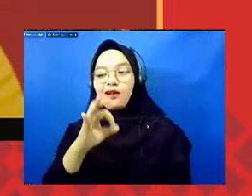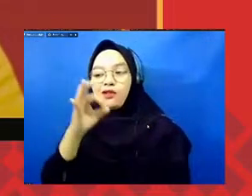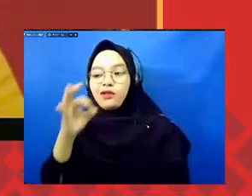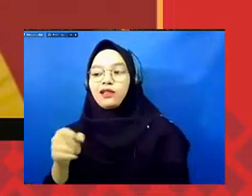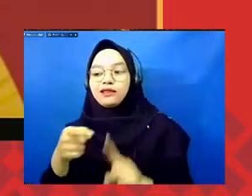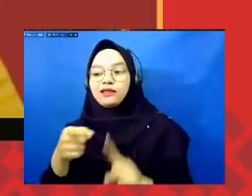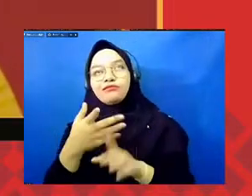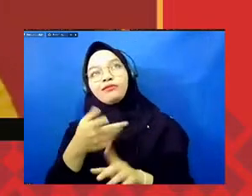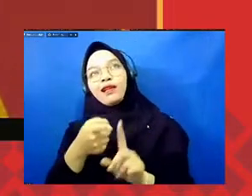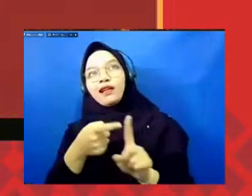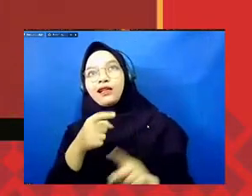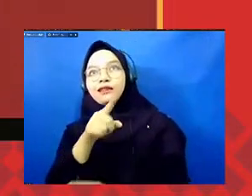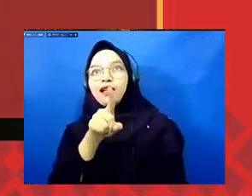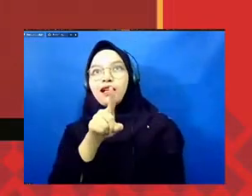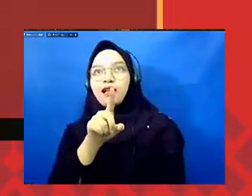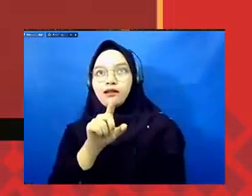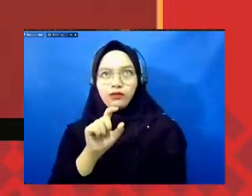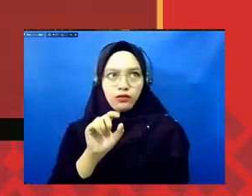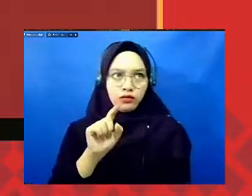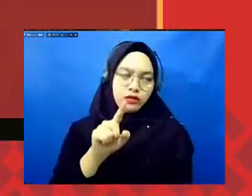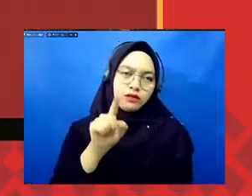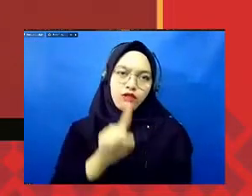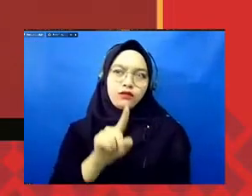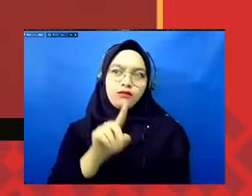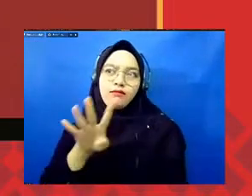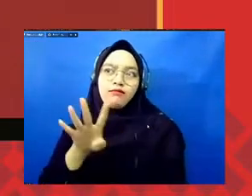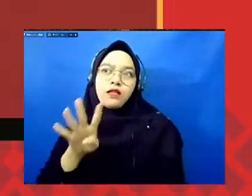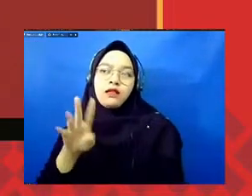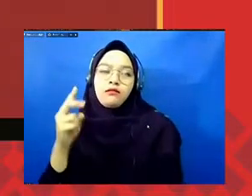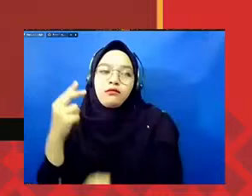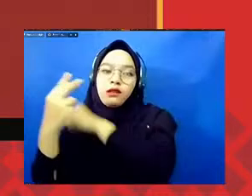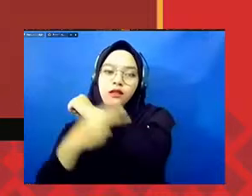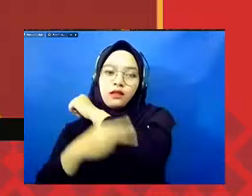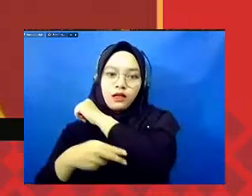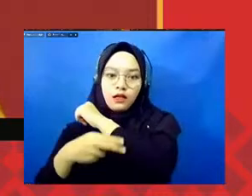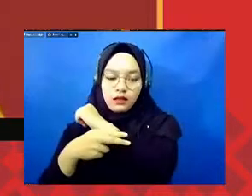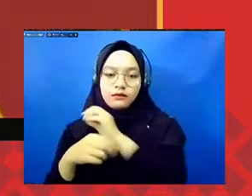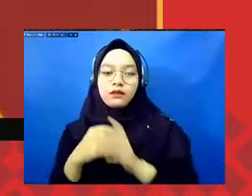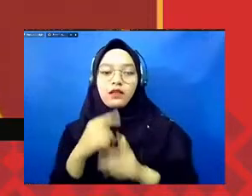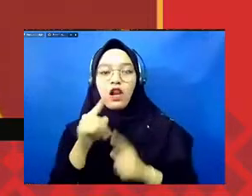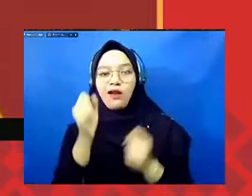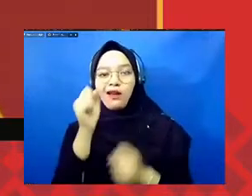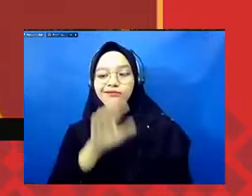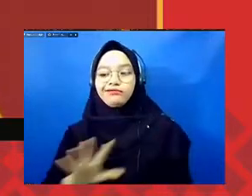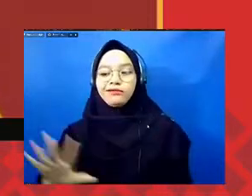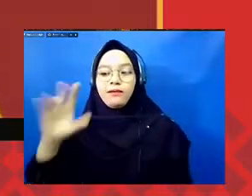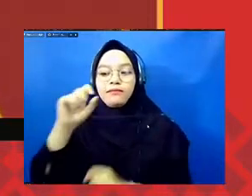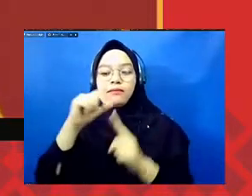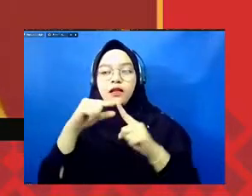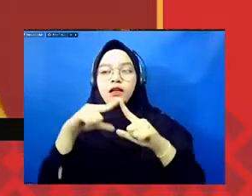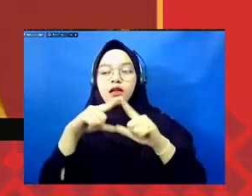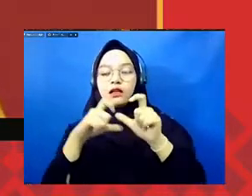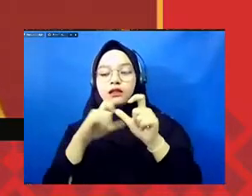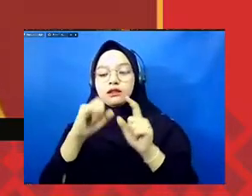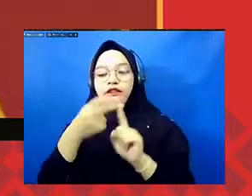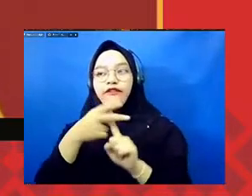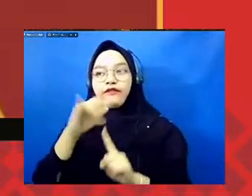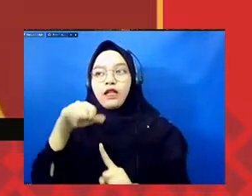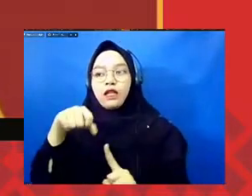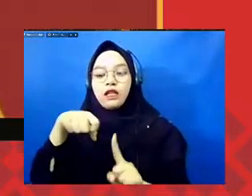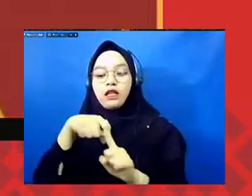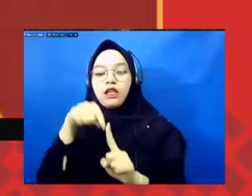ya. Kalau di Asia Pasifik ini sebagai regional section yang berpusat